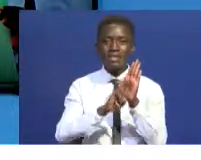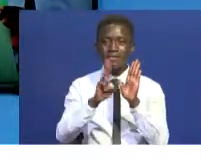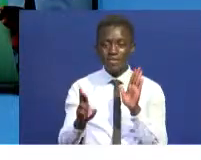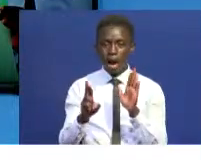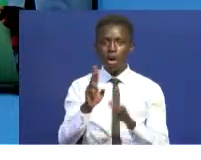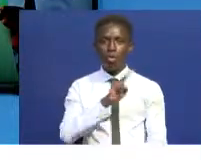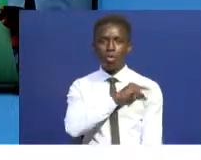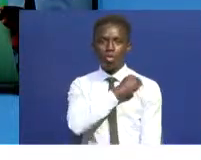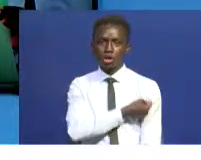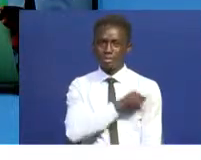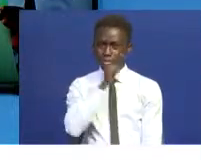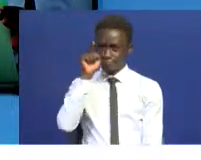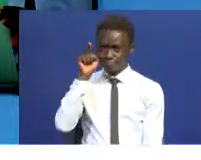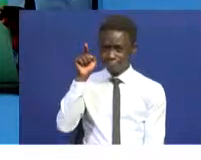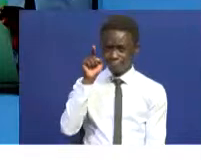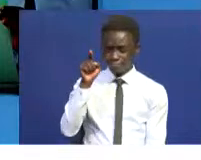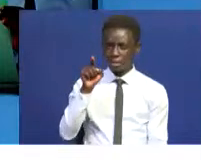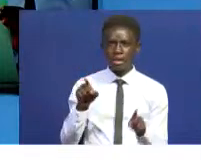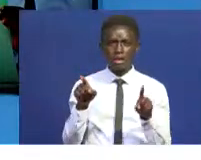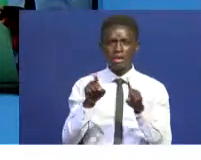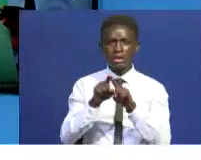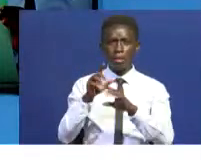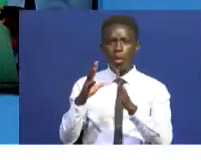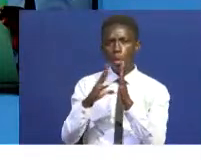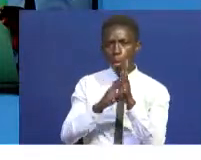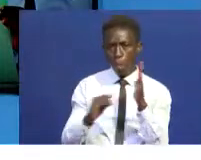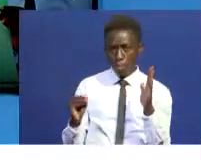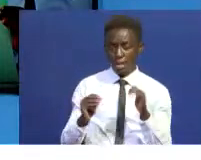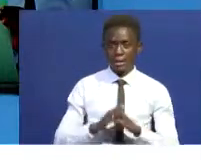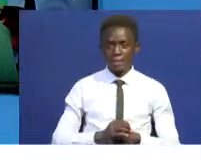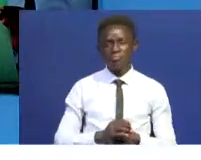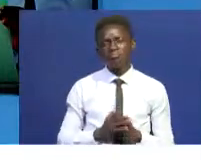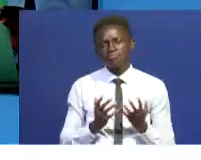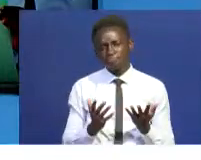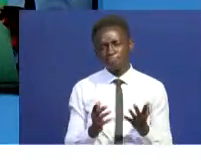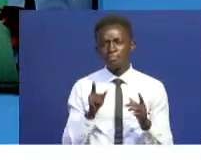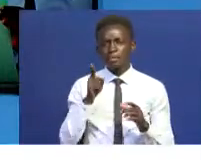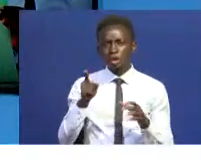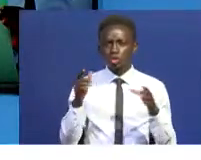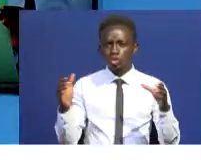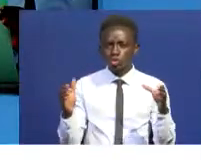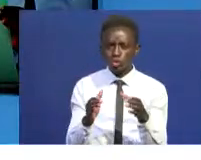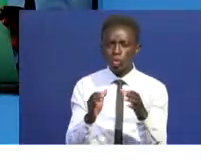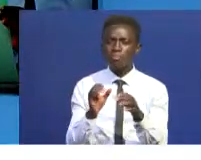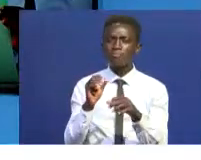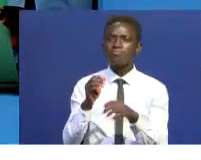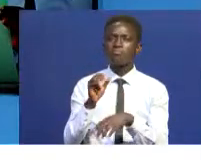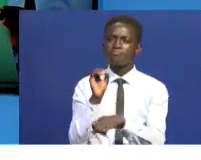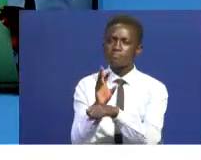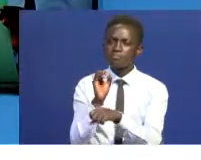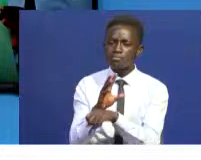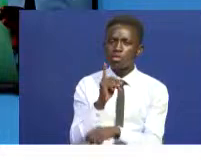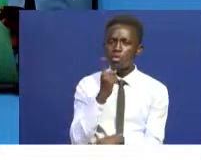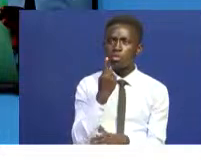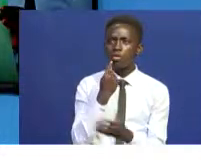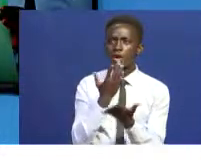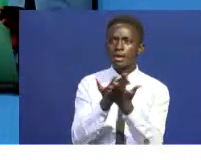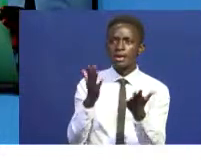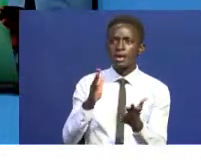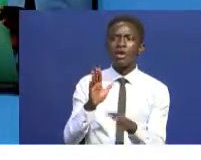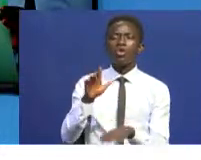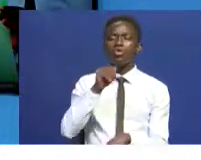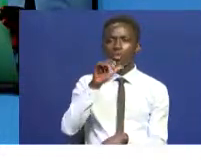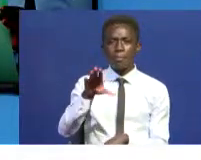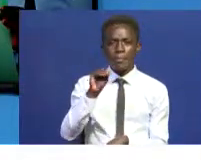Eldoret kuchukua hatua sawia hapo kesho. Chama hicho kimewashauri wanagenzi kutochukua barua zao za mwaliko wa